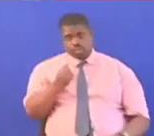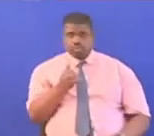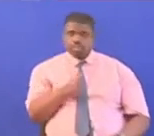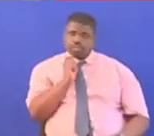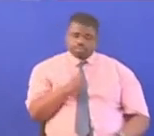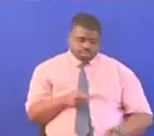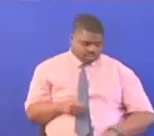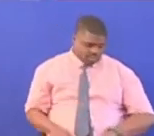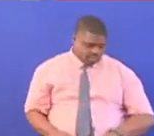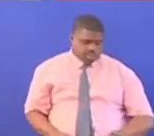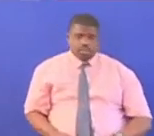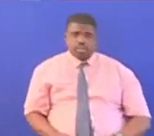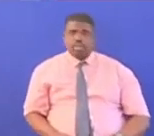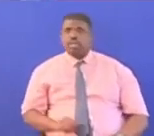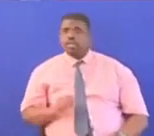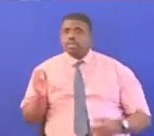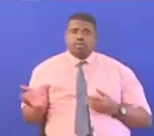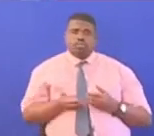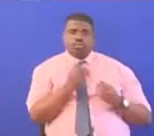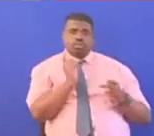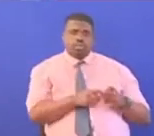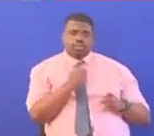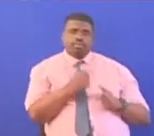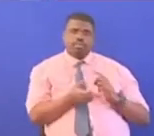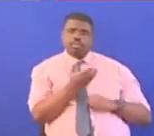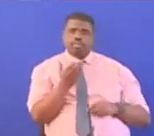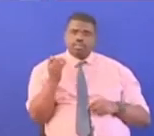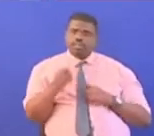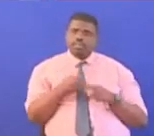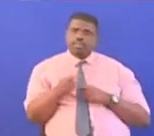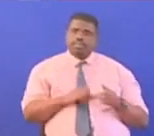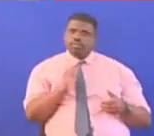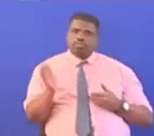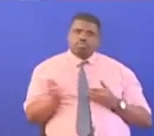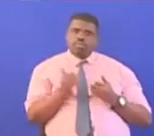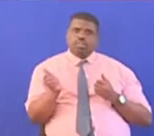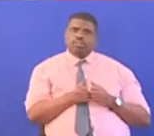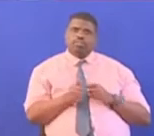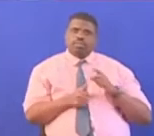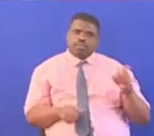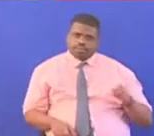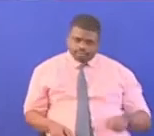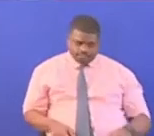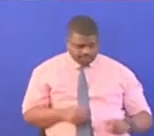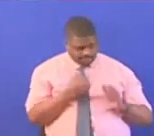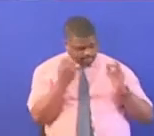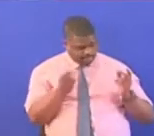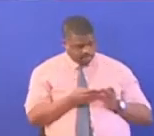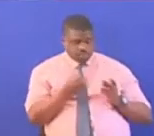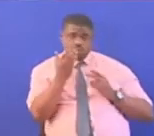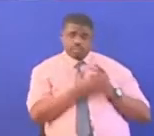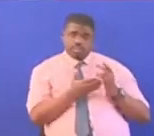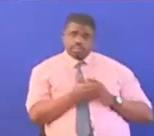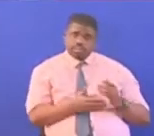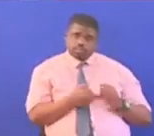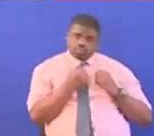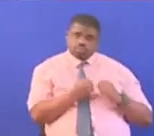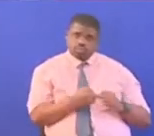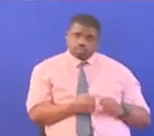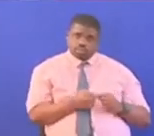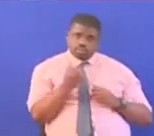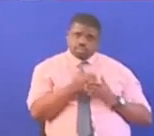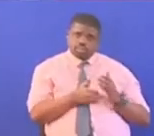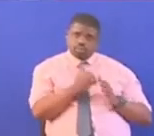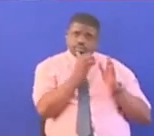Spika, narudia tena kwa mara nyingine na nitaendelea kurudia hili. Kama nchi tukajidhatiti kwenye eneo